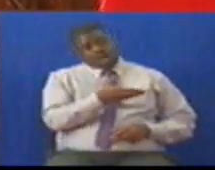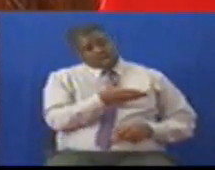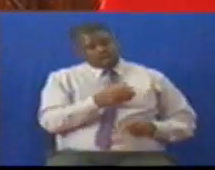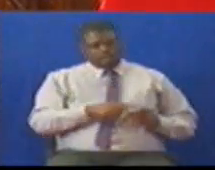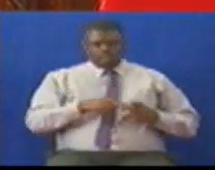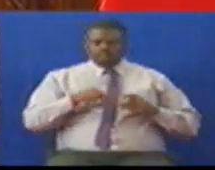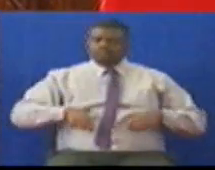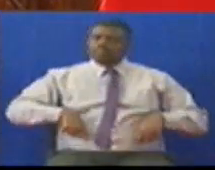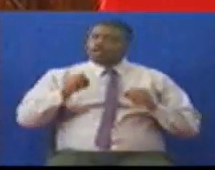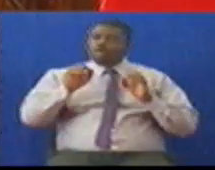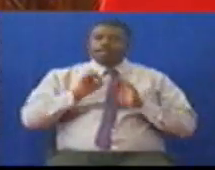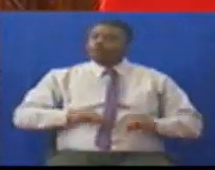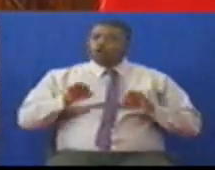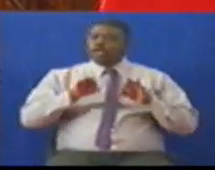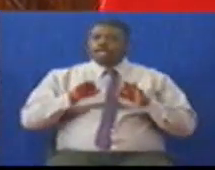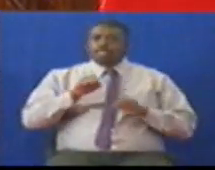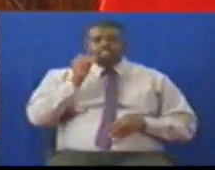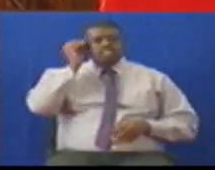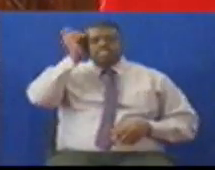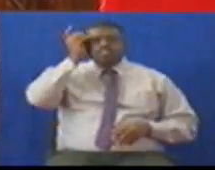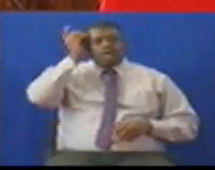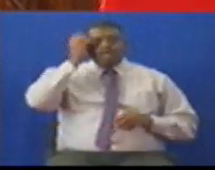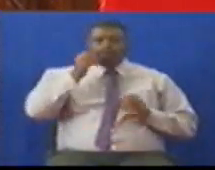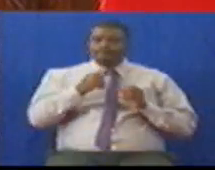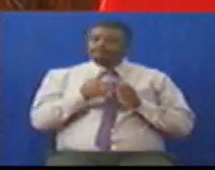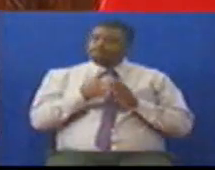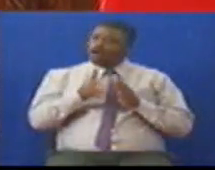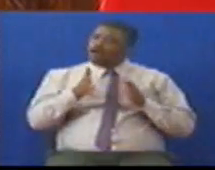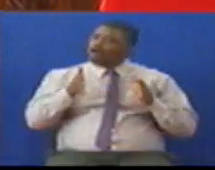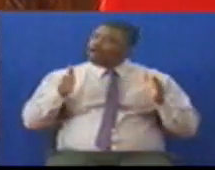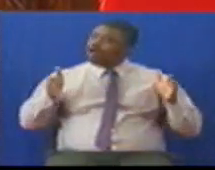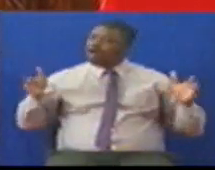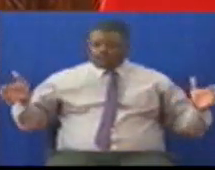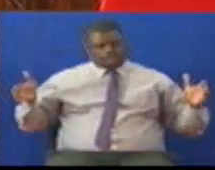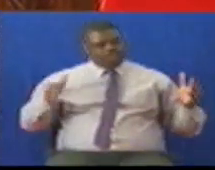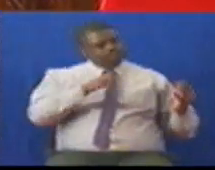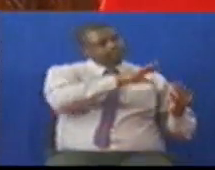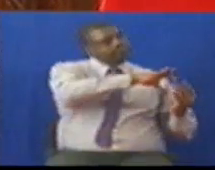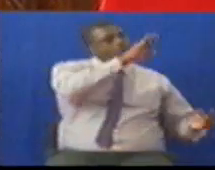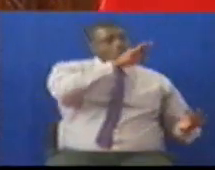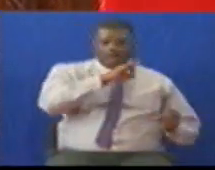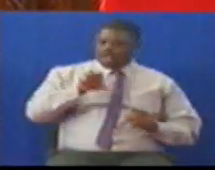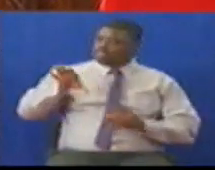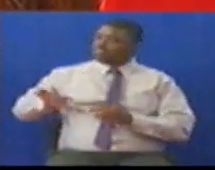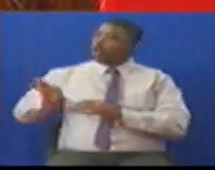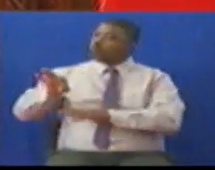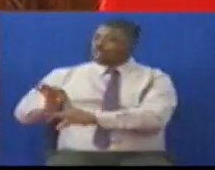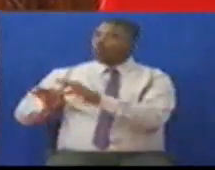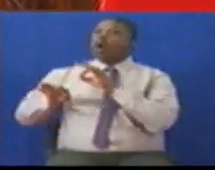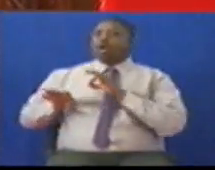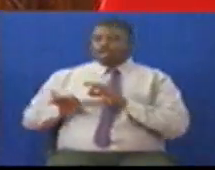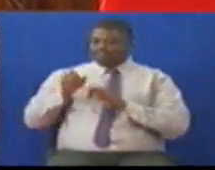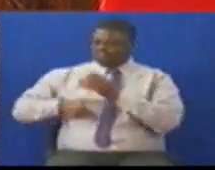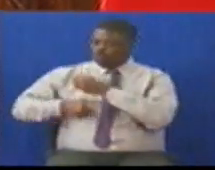utawala bora ni dhana pana sana. Inajumuisha pia haki ya kuchagua na kuchaguliwa. Ili wananchi wawe na uwanja ulio sawa kuchagua